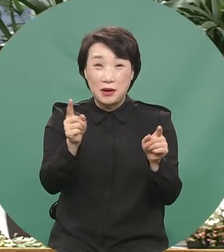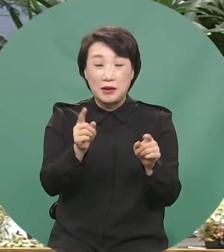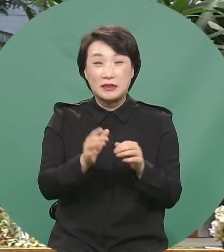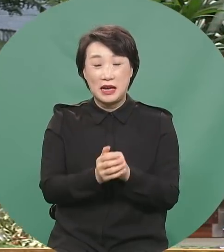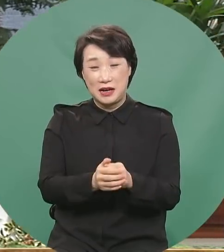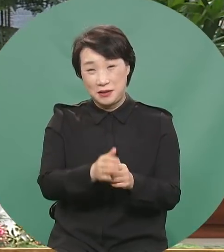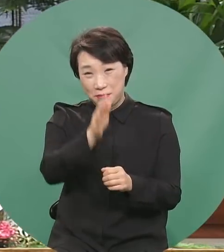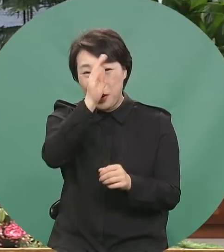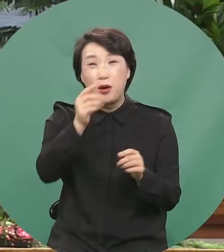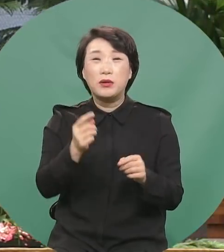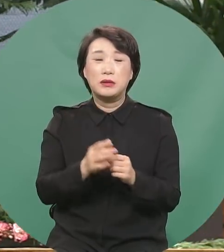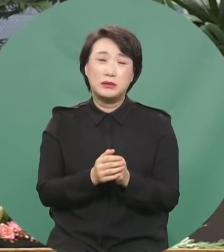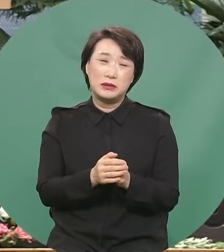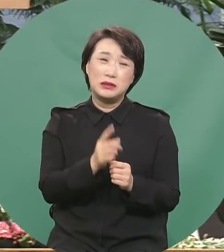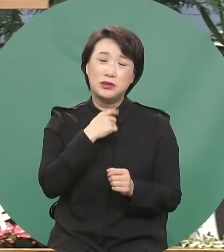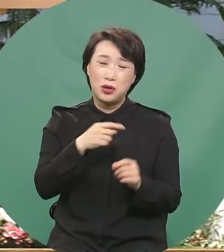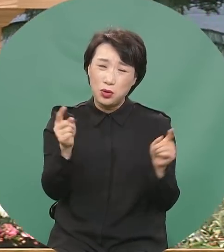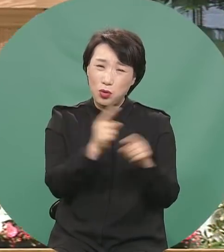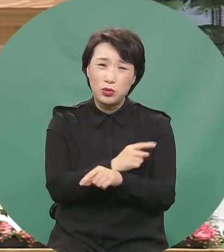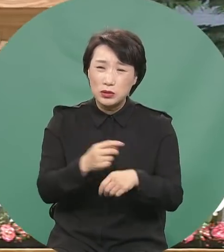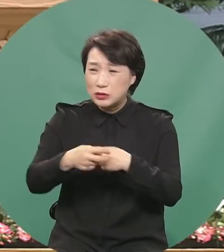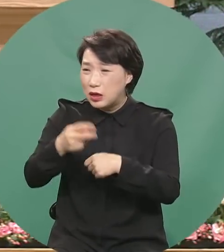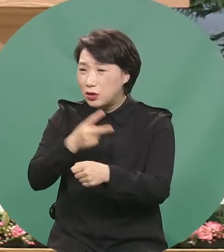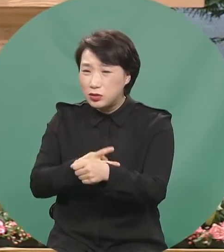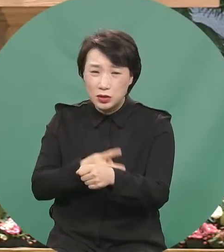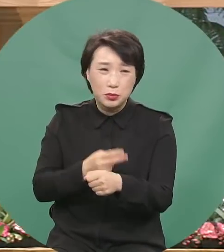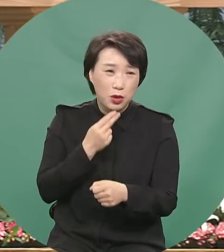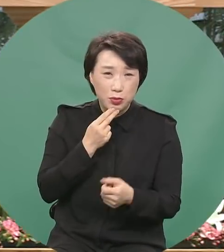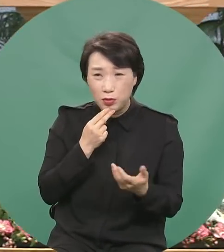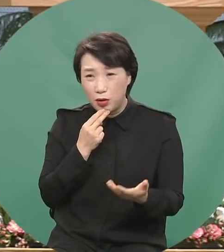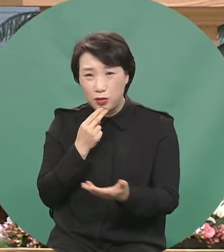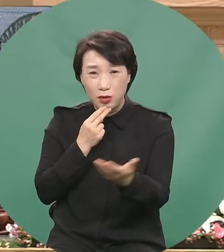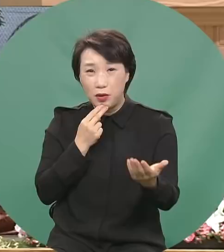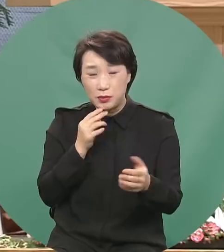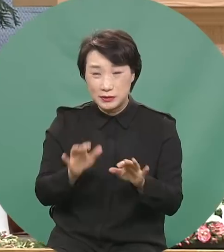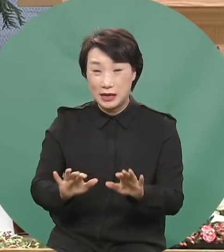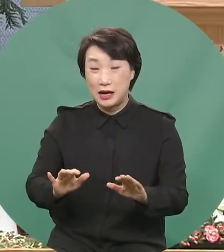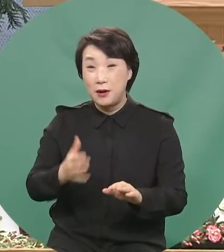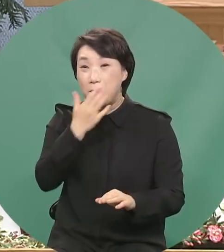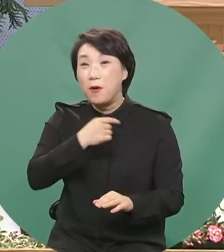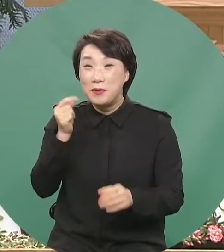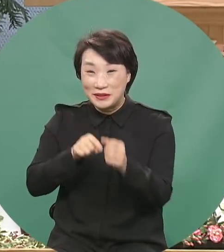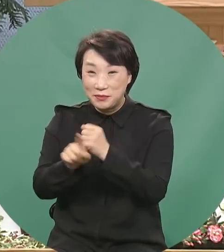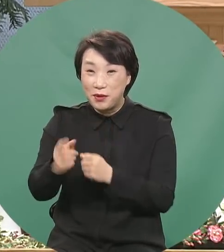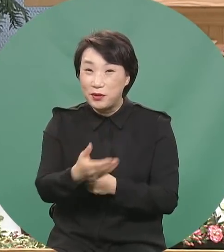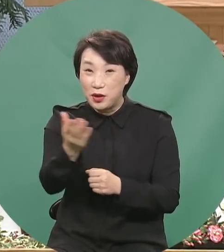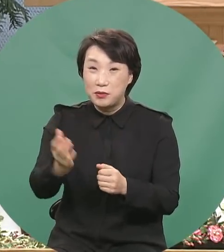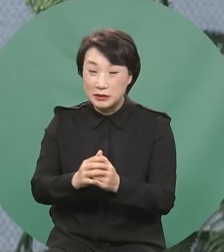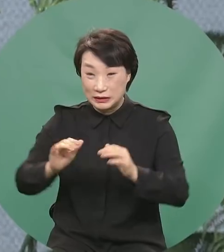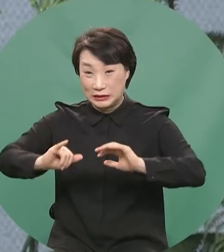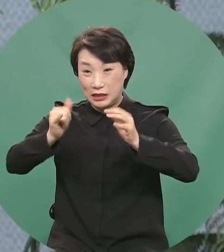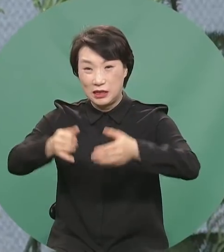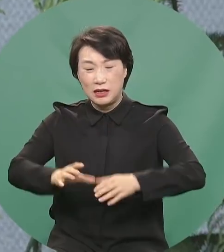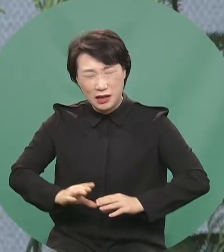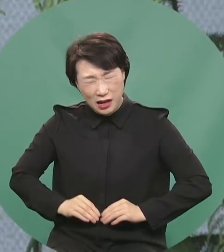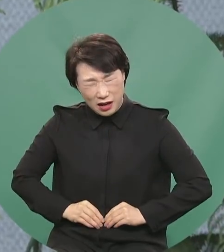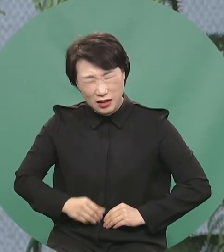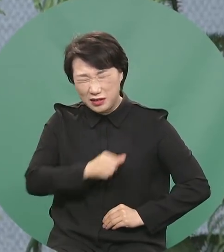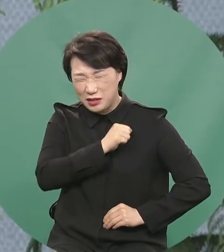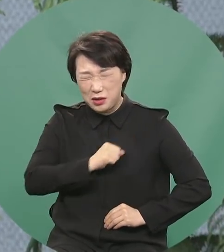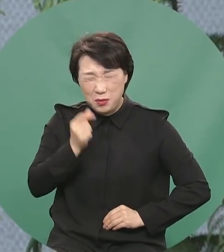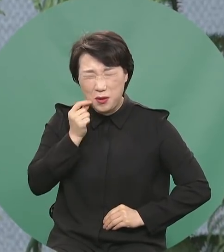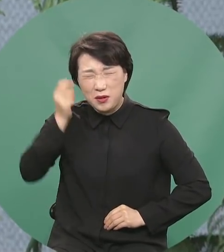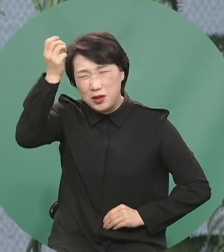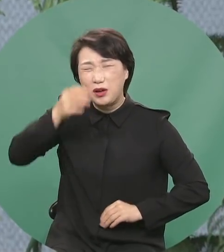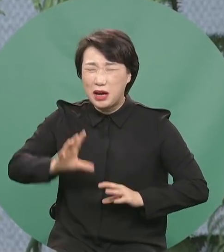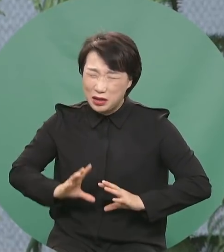병들어 고칠 의원도 없어. 복음이 뭐냐? 이 세상에 배고파서 견딜 수 없는 영적인